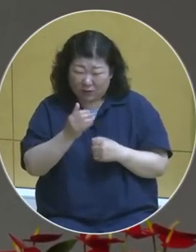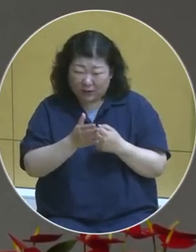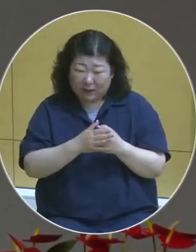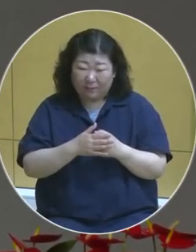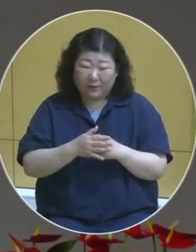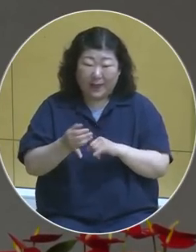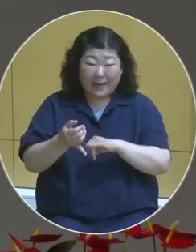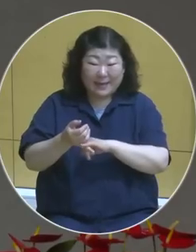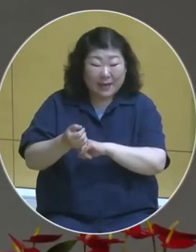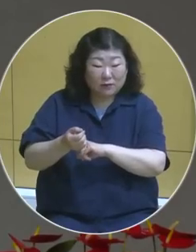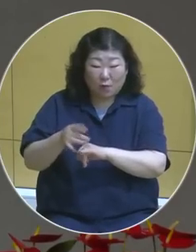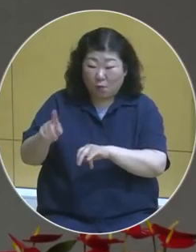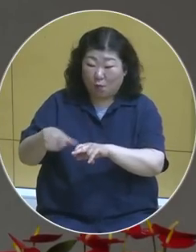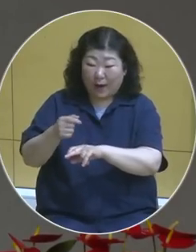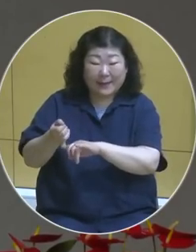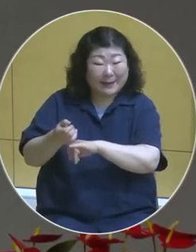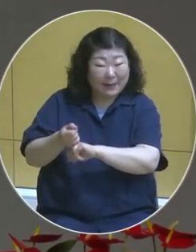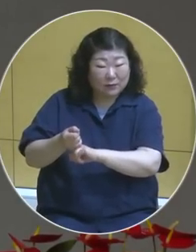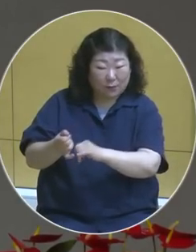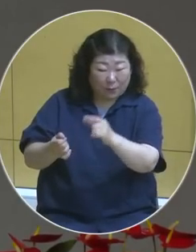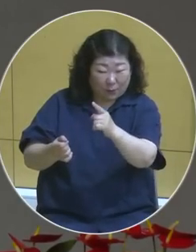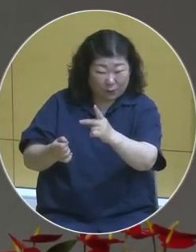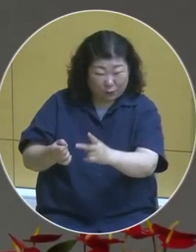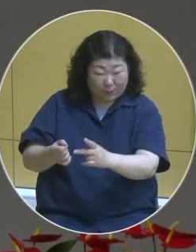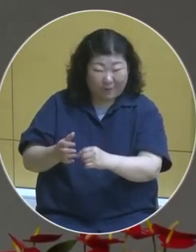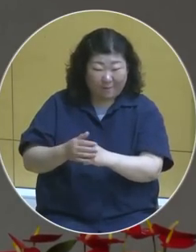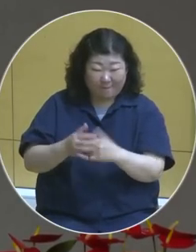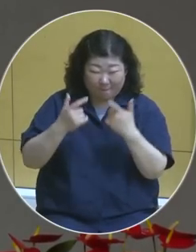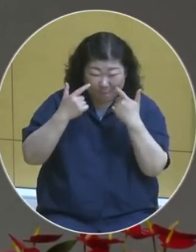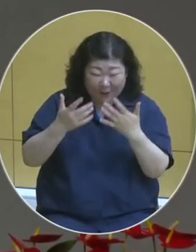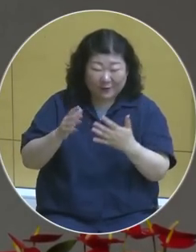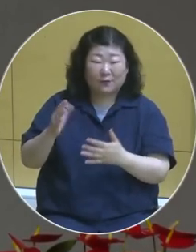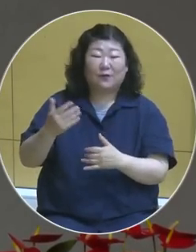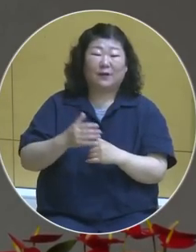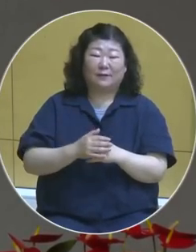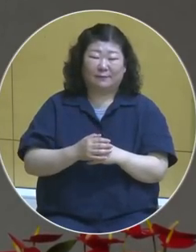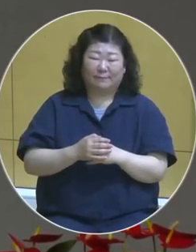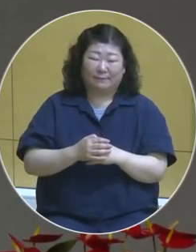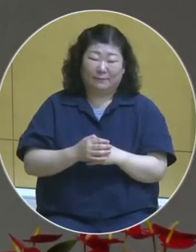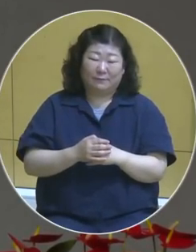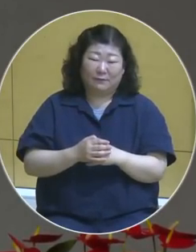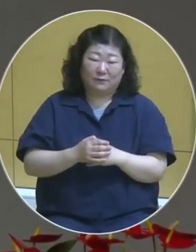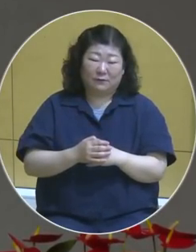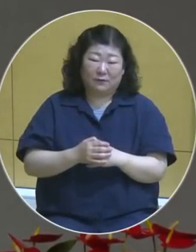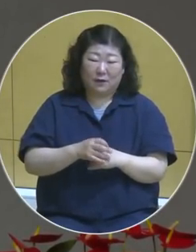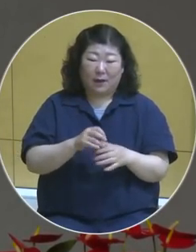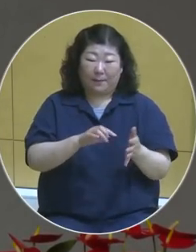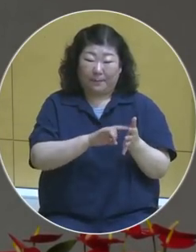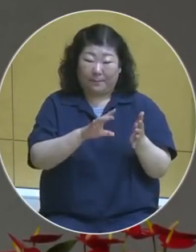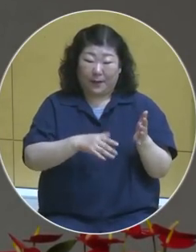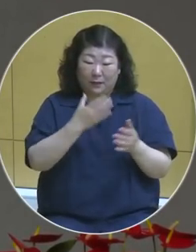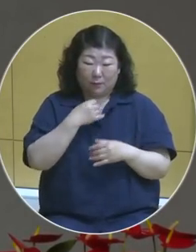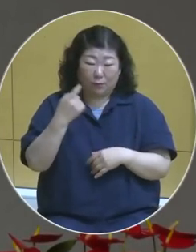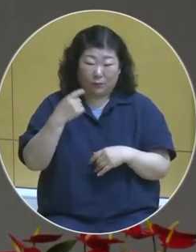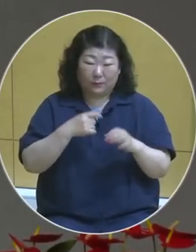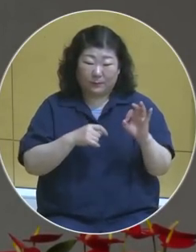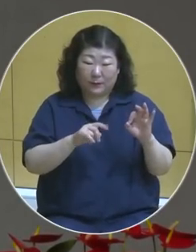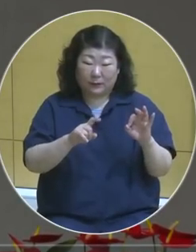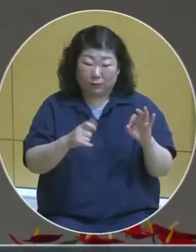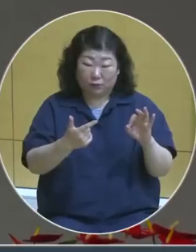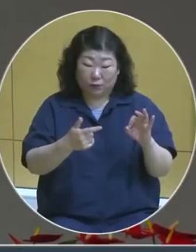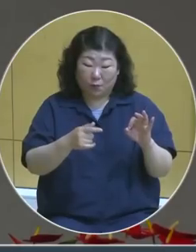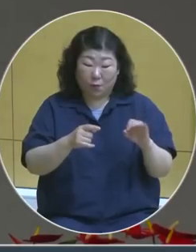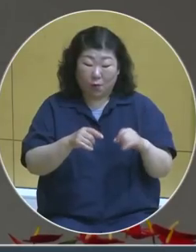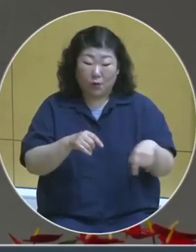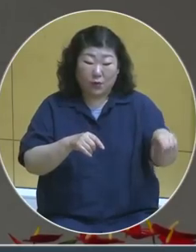약속하도록 만드는 그 철저한 계획 속에서 이루어진 것을 보게 됩니다. 마태복음 10장 16절에 말씀합니다. 보라, 내가